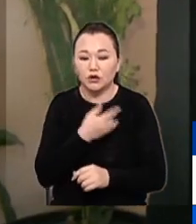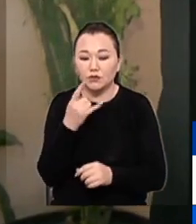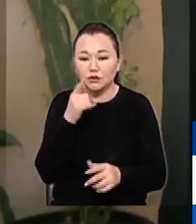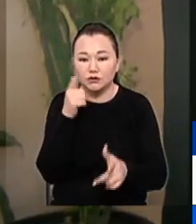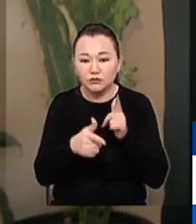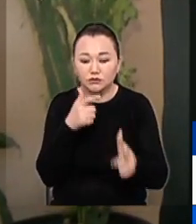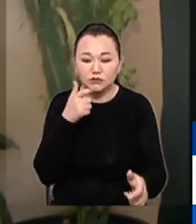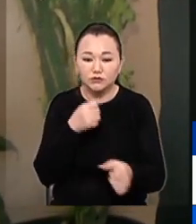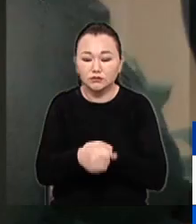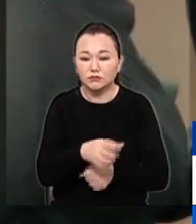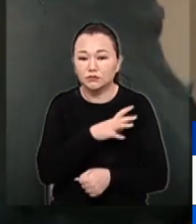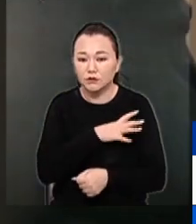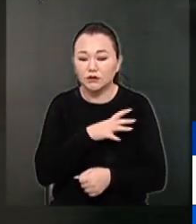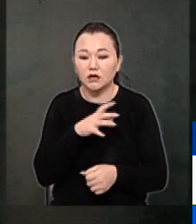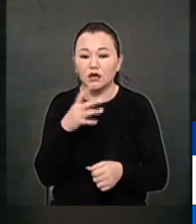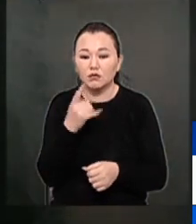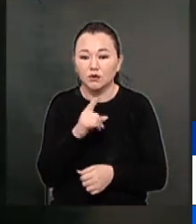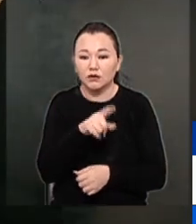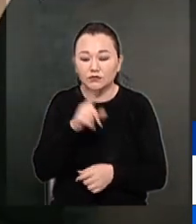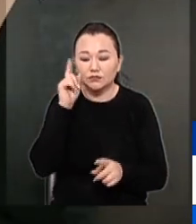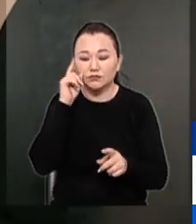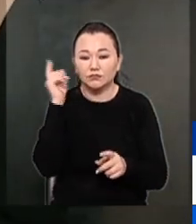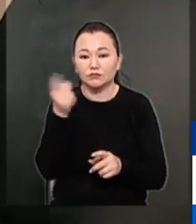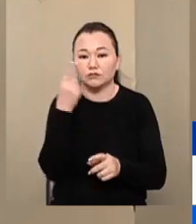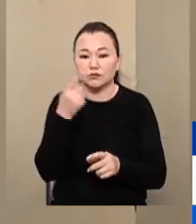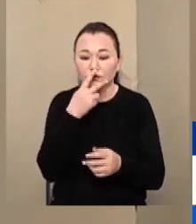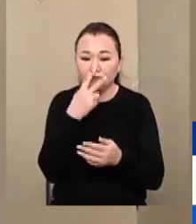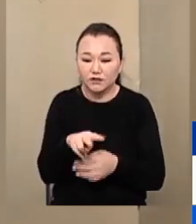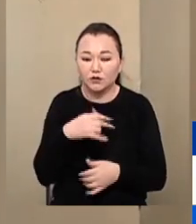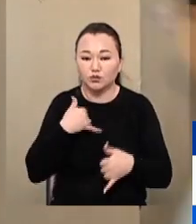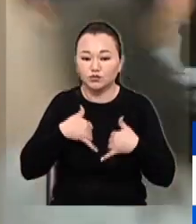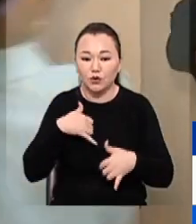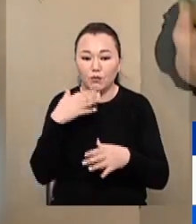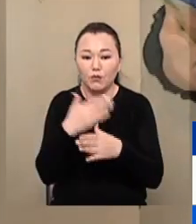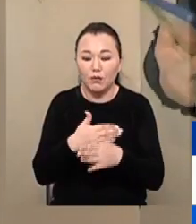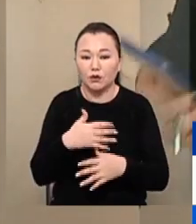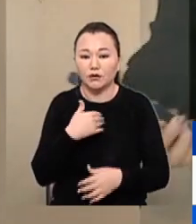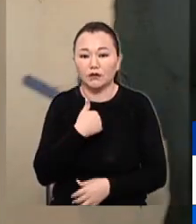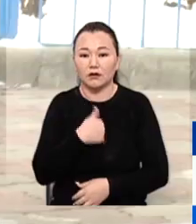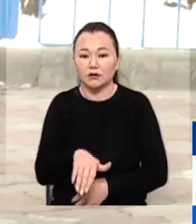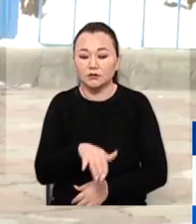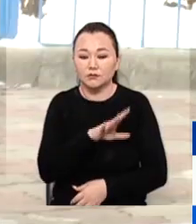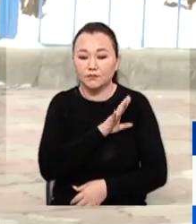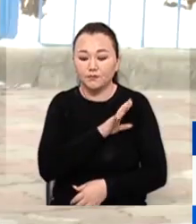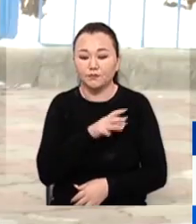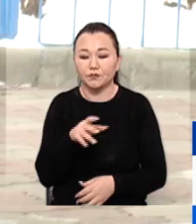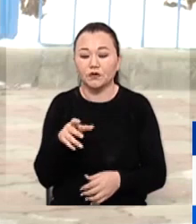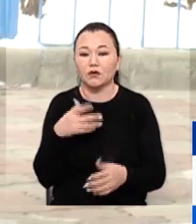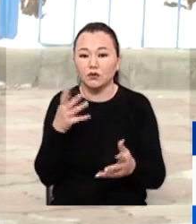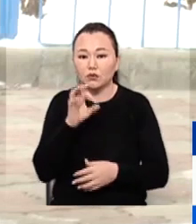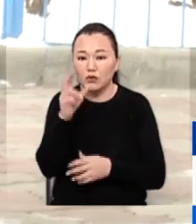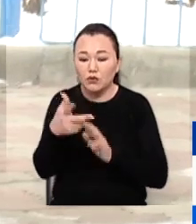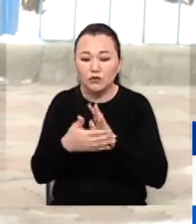балағаттап жұдырғала жүгіріпті. Сорақсы баласының бас айналып құлағанын көрген мұғалімдер көмек көрсетуге асықпапты. Біз қандай скорый